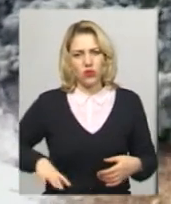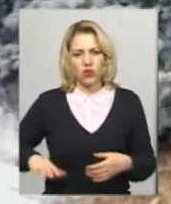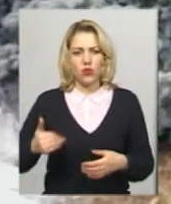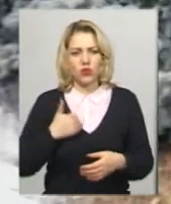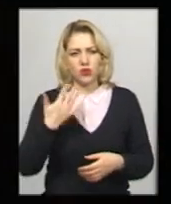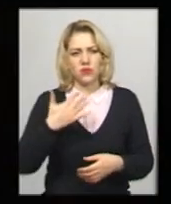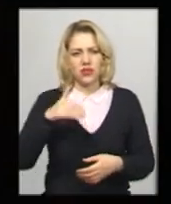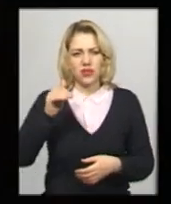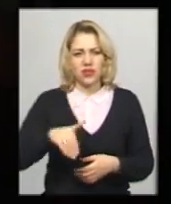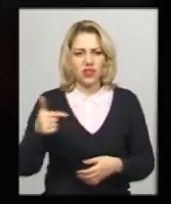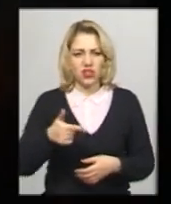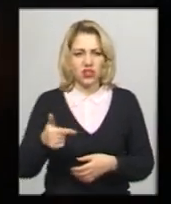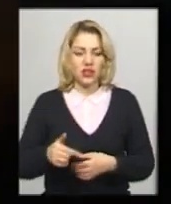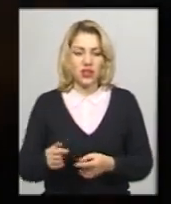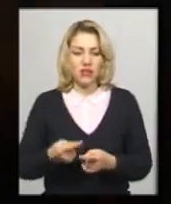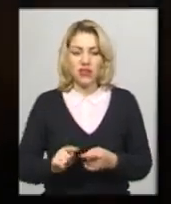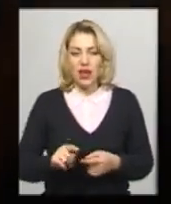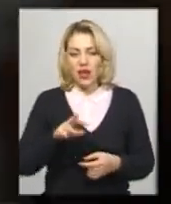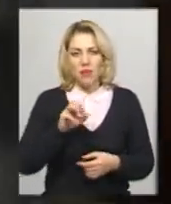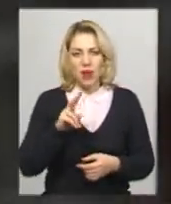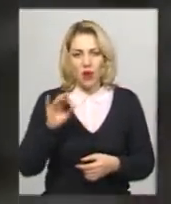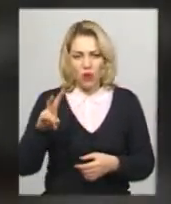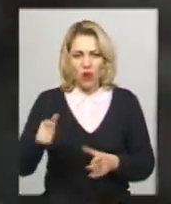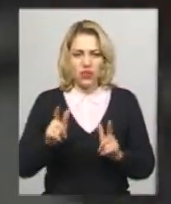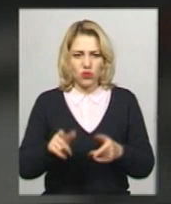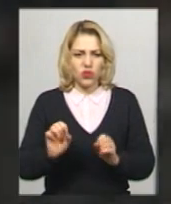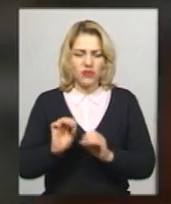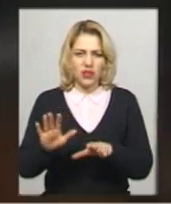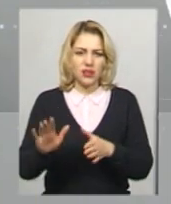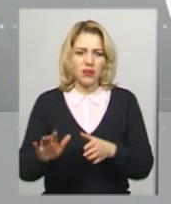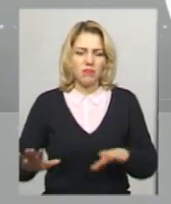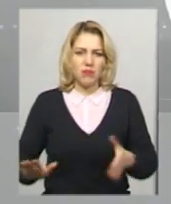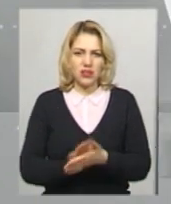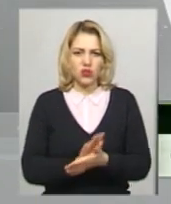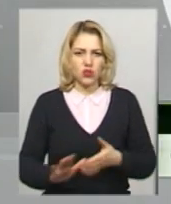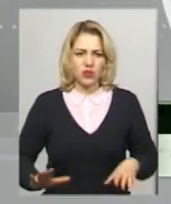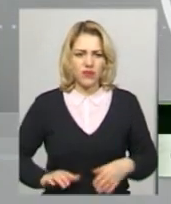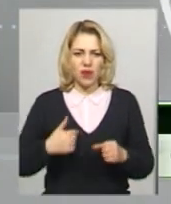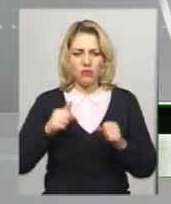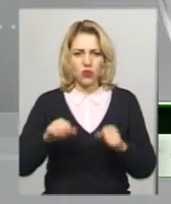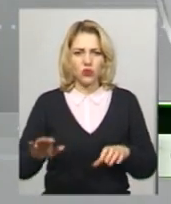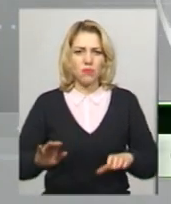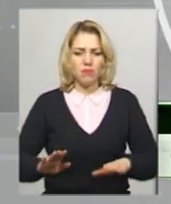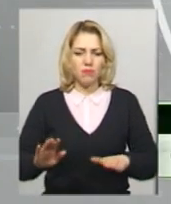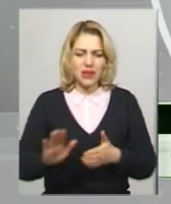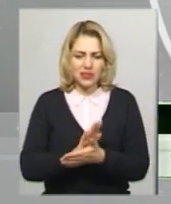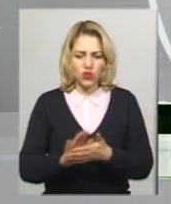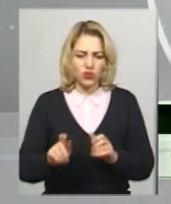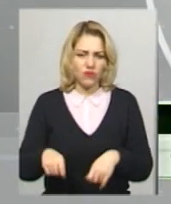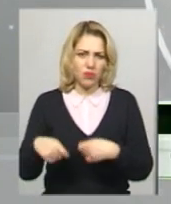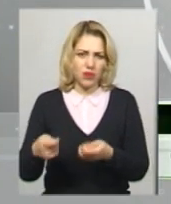50 тисяч гривень. Микола Райшковський повідомив, згоден віддати коней безкоштовно. Я можу передати безкоштовно